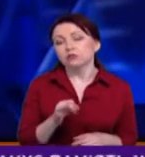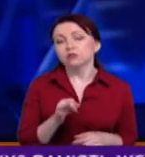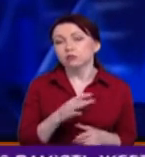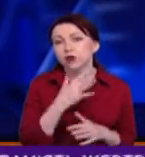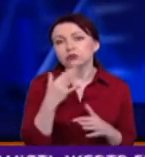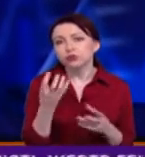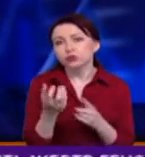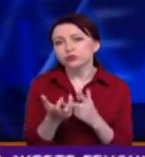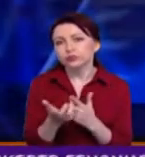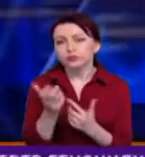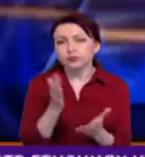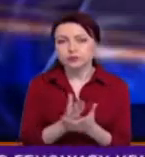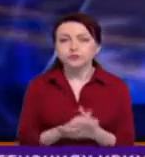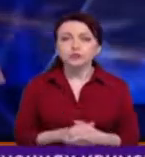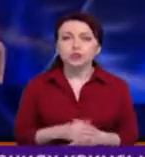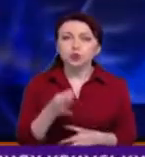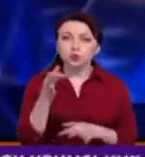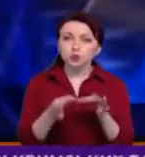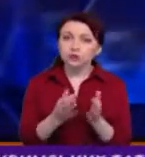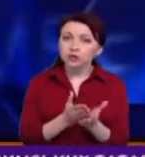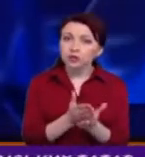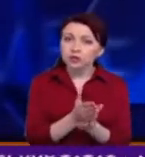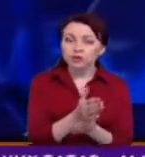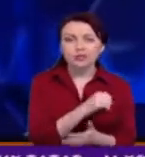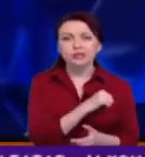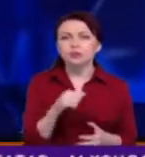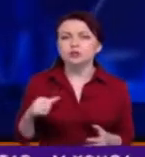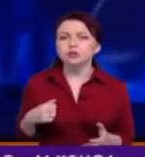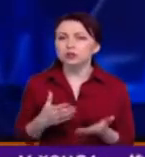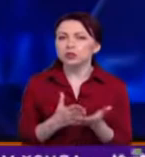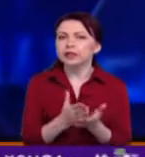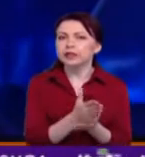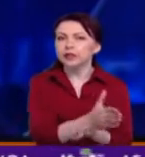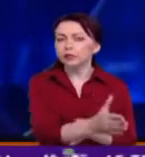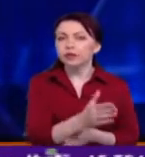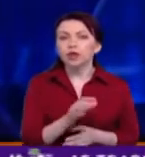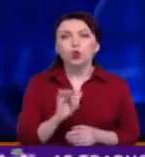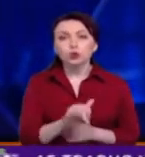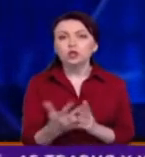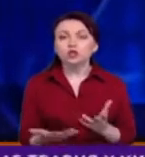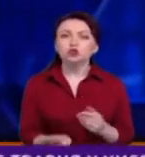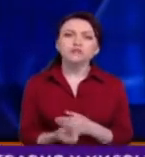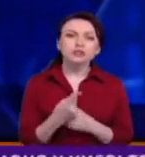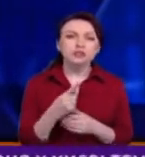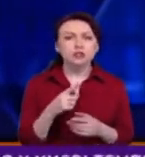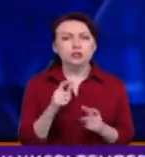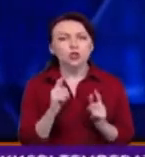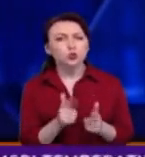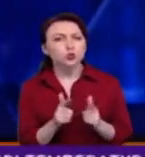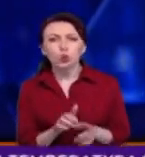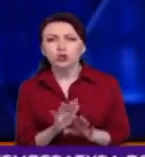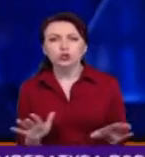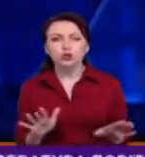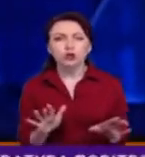Давайте так говорити, що судова гілка влади – це самостійна гілка влади. От в них, якщо виникли якісь там претензії, неузгодженості,